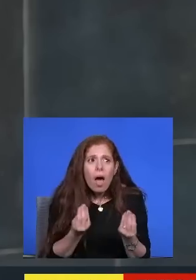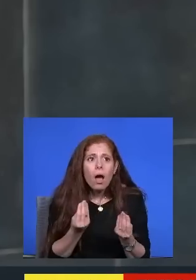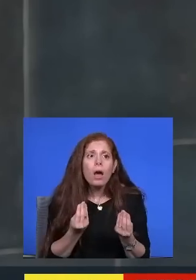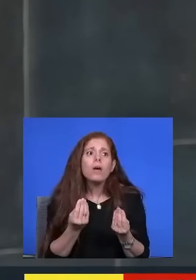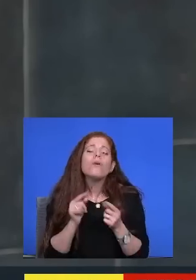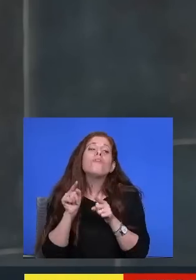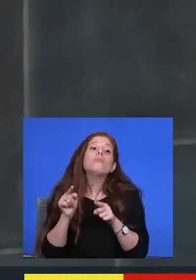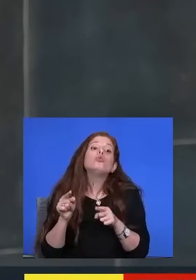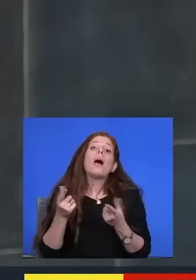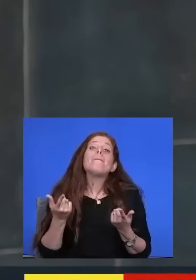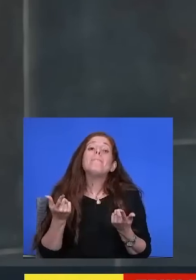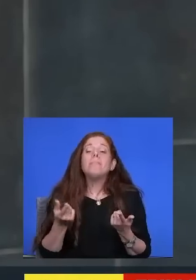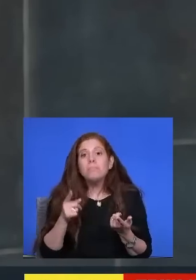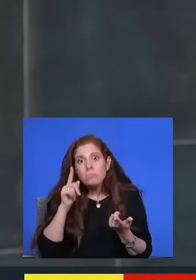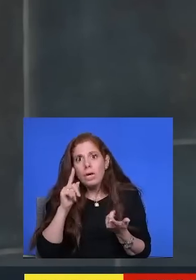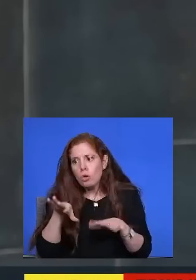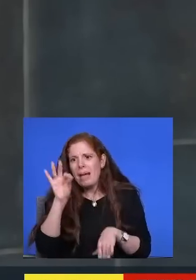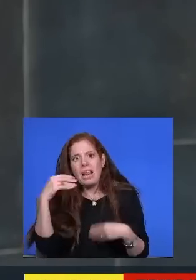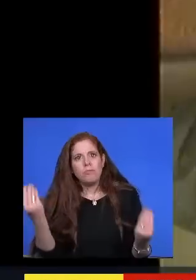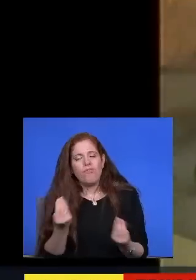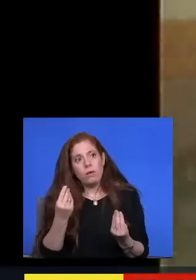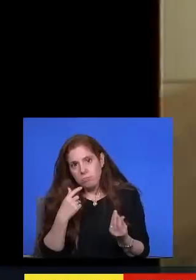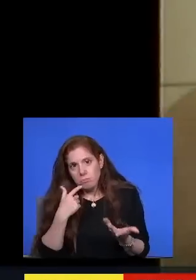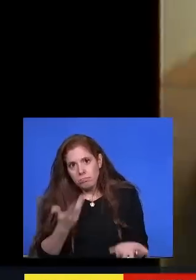ומשם תבוא הישועה, בוא נאמר ככה.